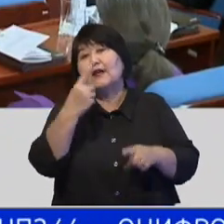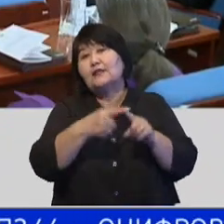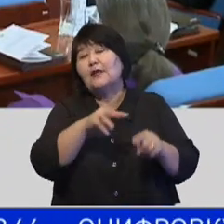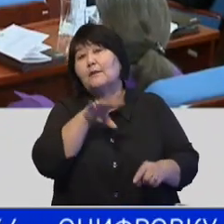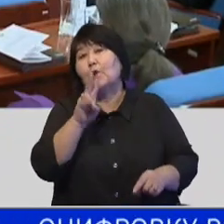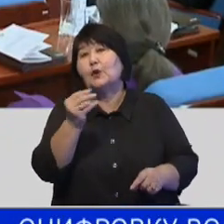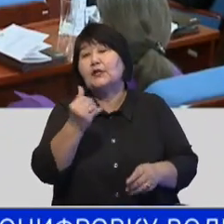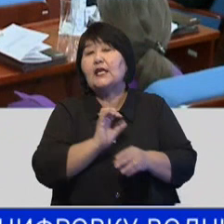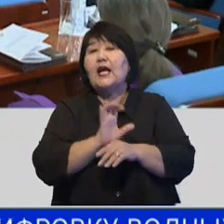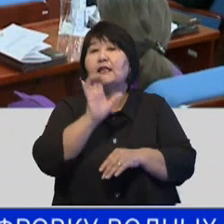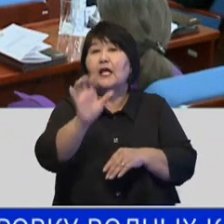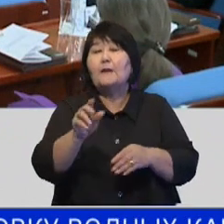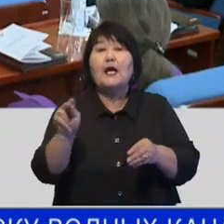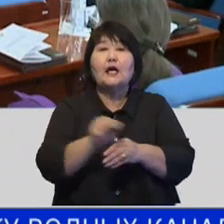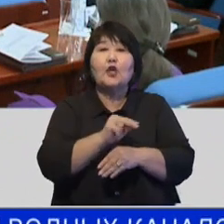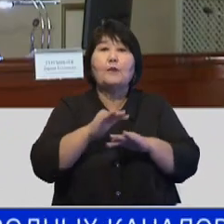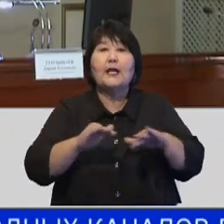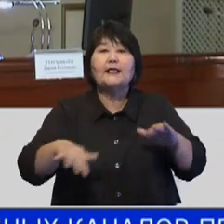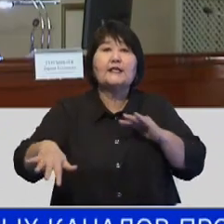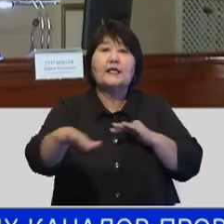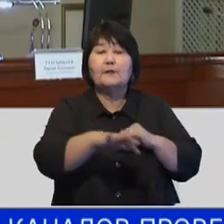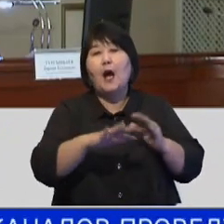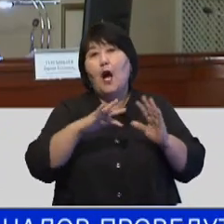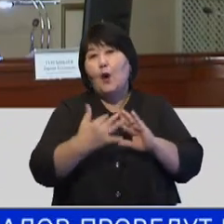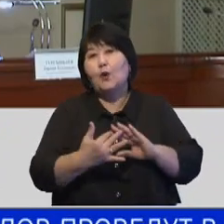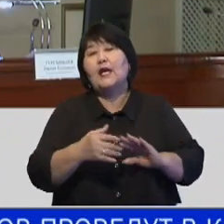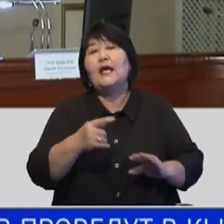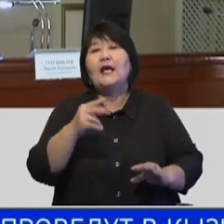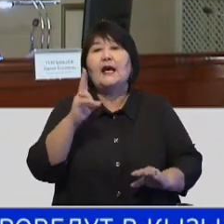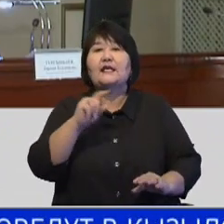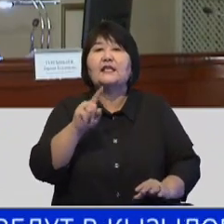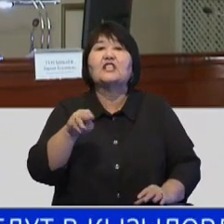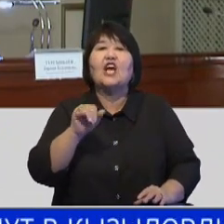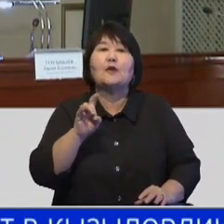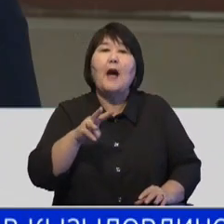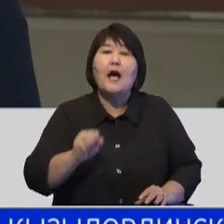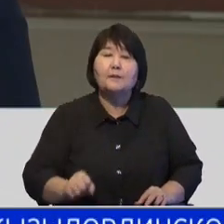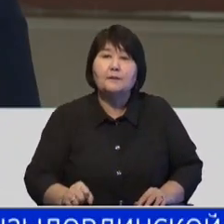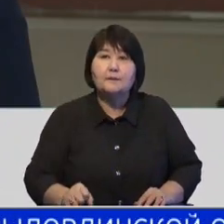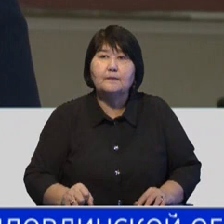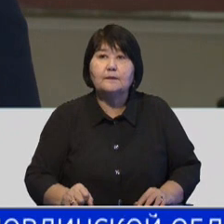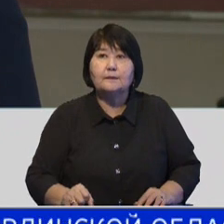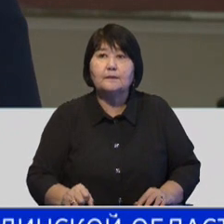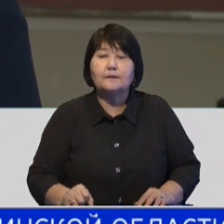милна тенге будет направлена на ремонт детских площадок в ауле калжа